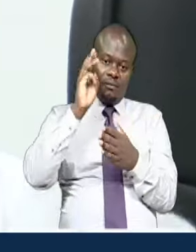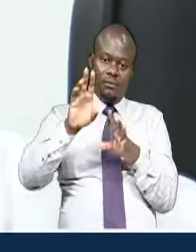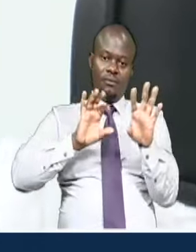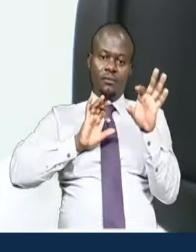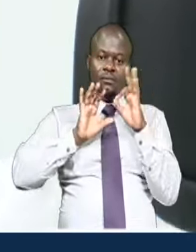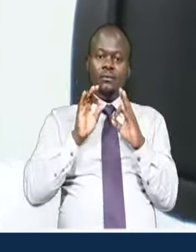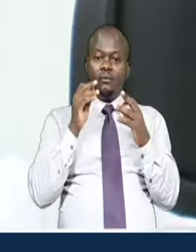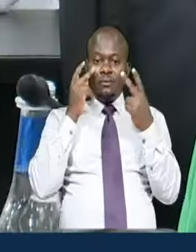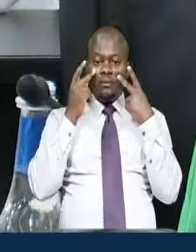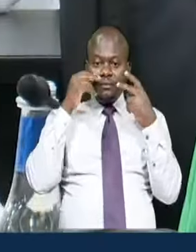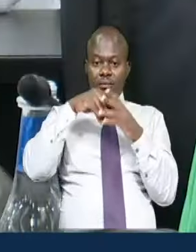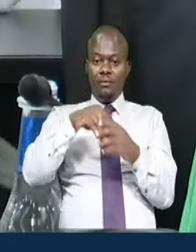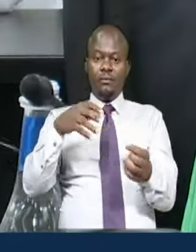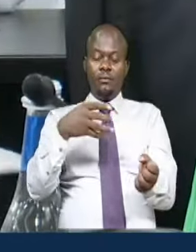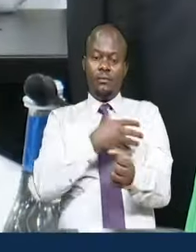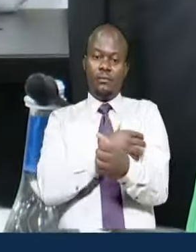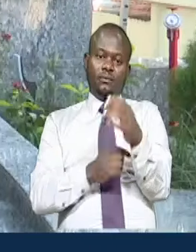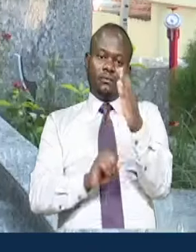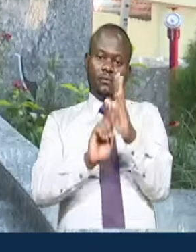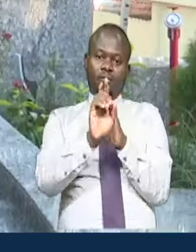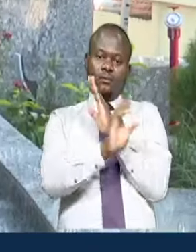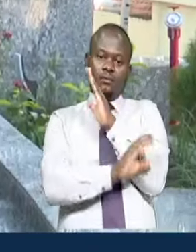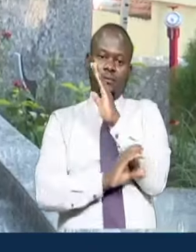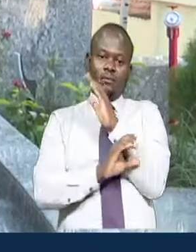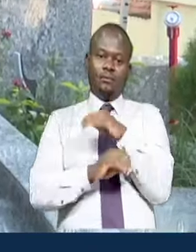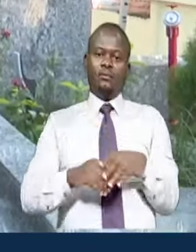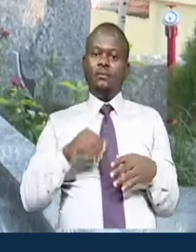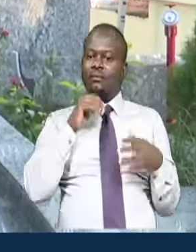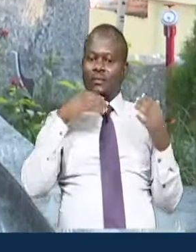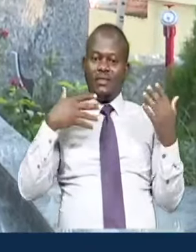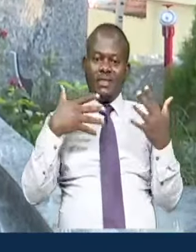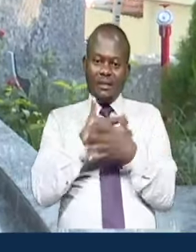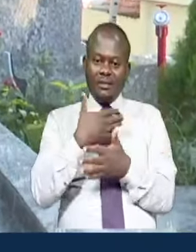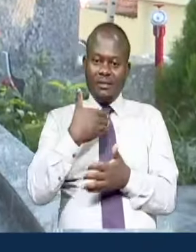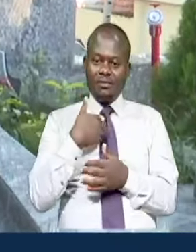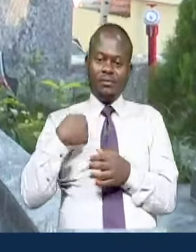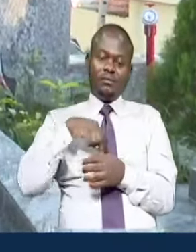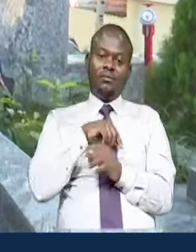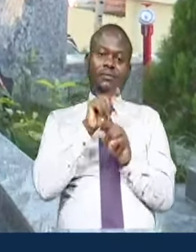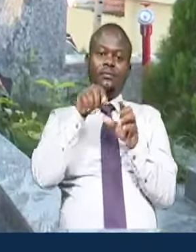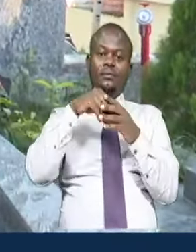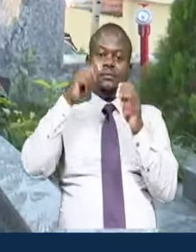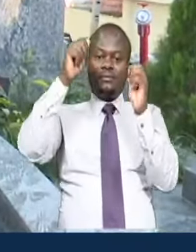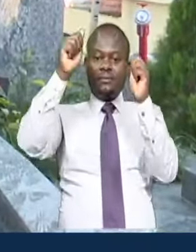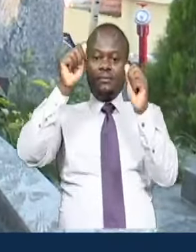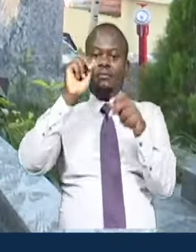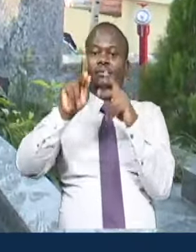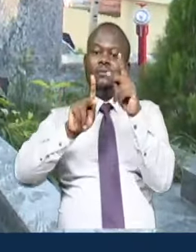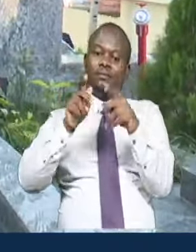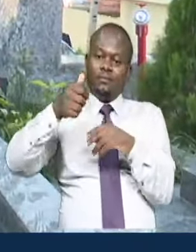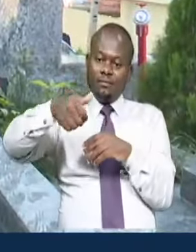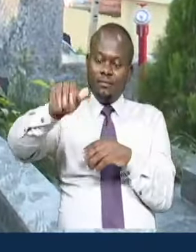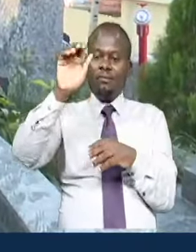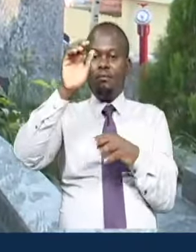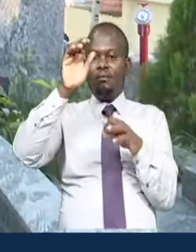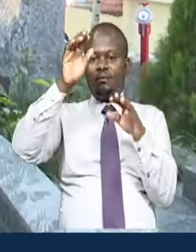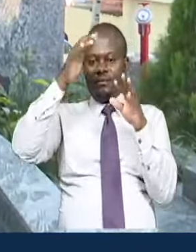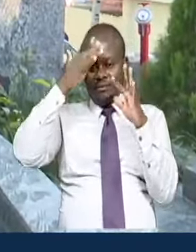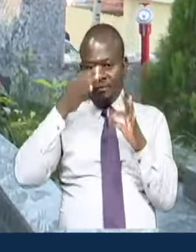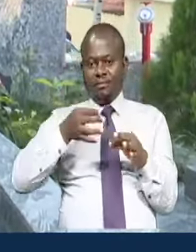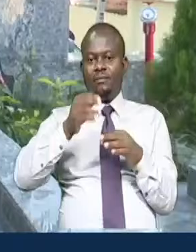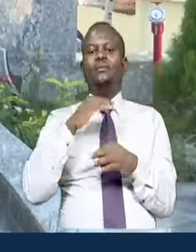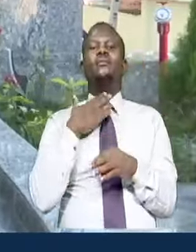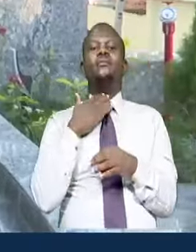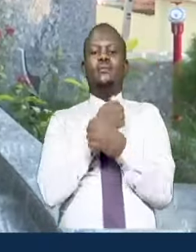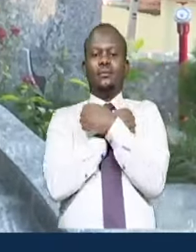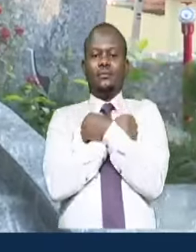umukandida babonamo ubushobozi bwo guteza igihugu imbere. Ntabwo badufite, tuzagenda tuyamamaze, abaturage bazahitamo uwo bashatse cyangwa uwo